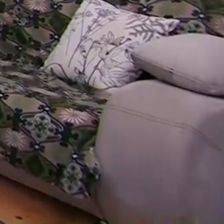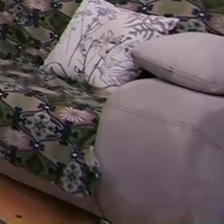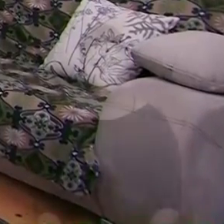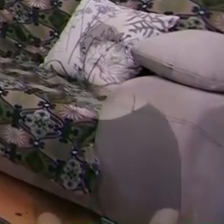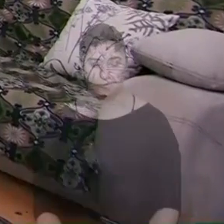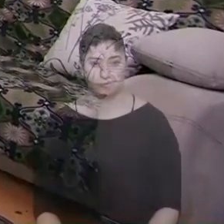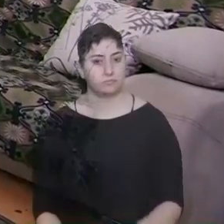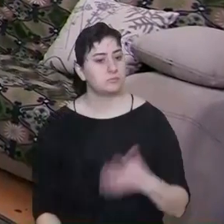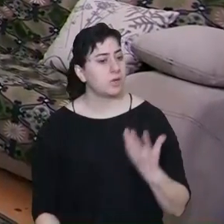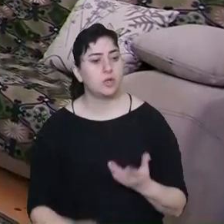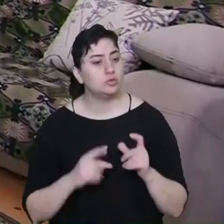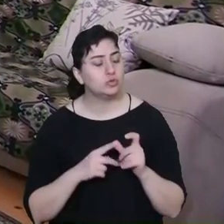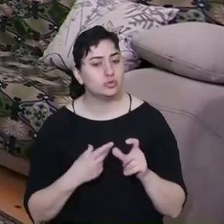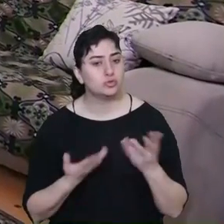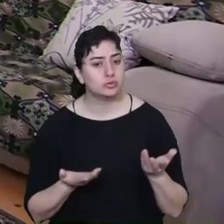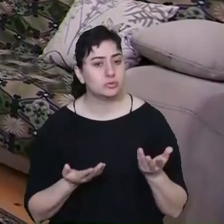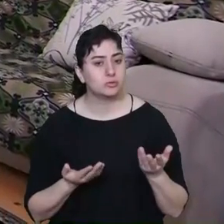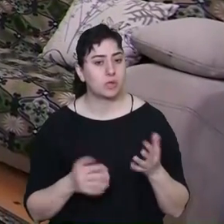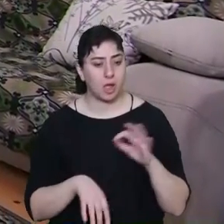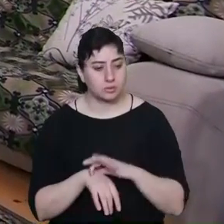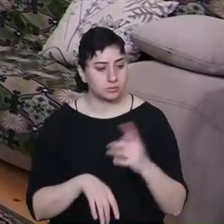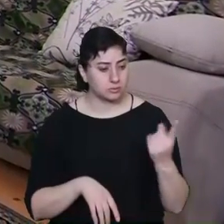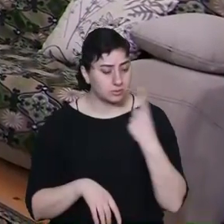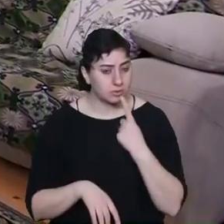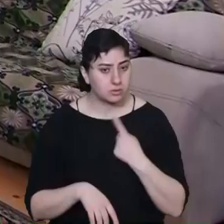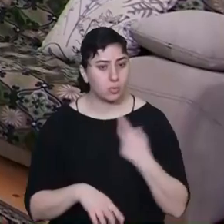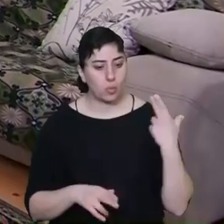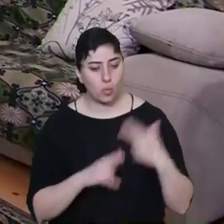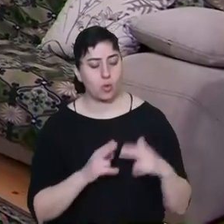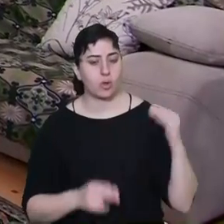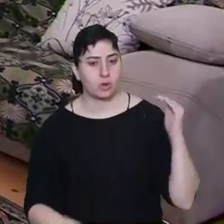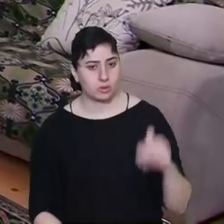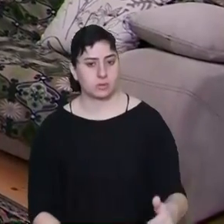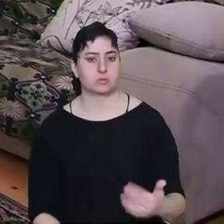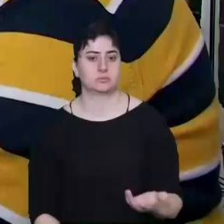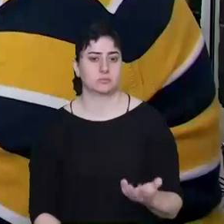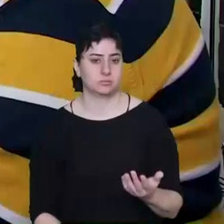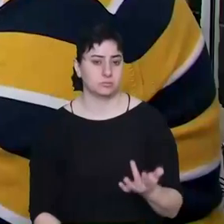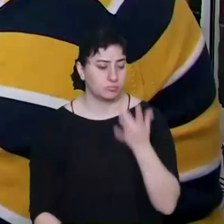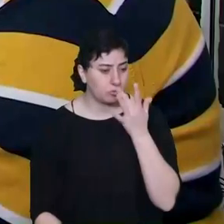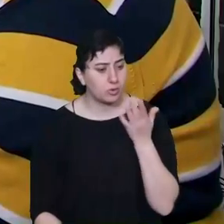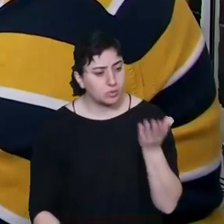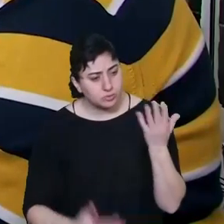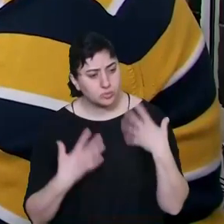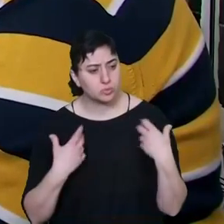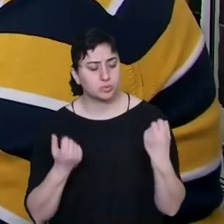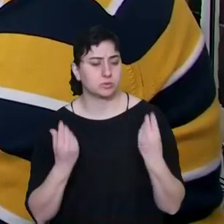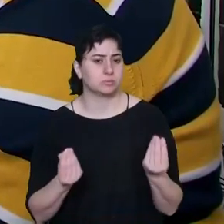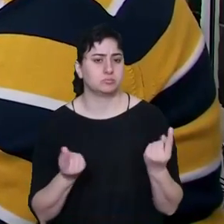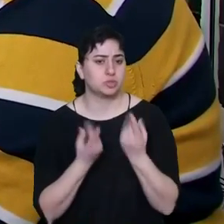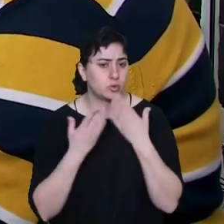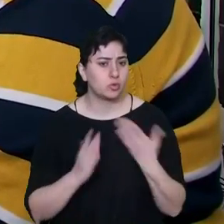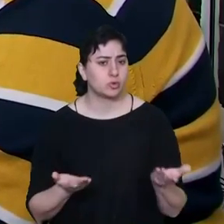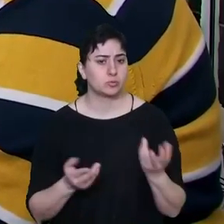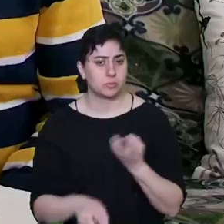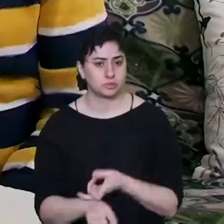çay içiyor. Şükrü. Ya hastayım dedin. Apar topar beni buraya getirttin. Neyse ki çok şükür. Bir şeyin